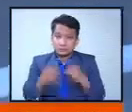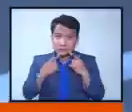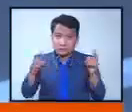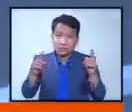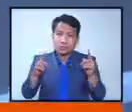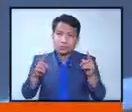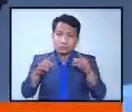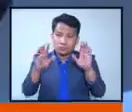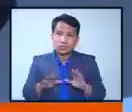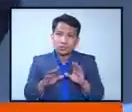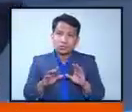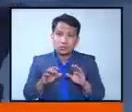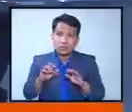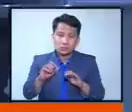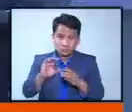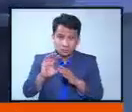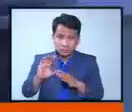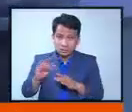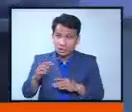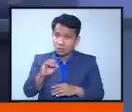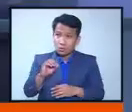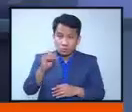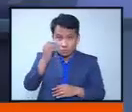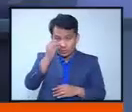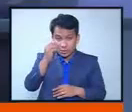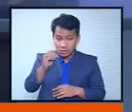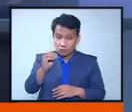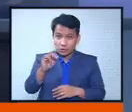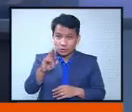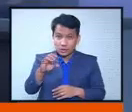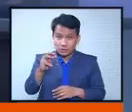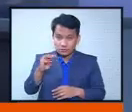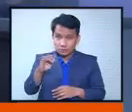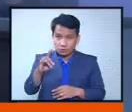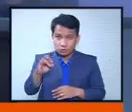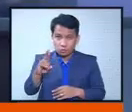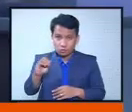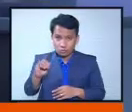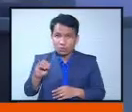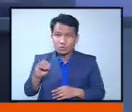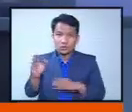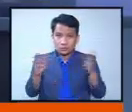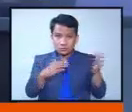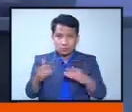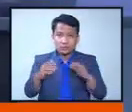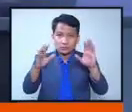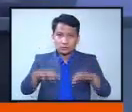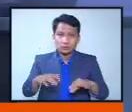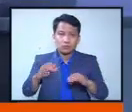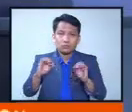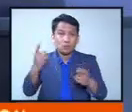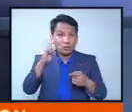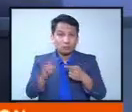Nagdeklara na ng state of calamity ang Oriental Mindoro matapos hagupitin ng bagyong Tisoy. Hanggang ngayon nga, wala pa rin kuryente